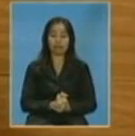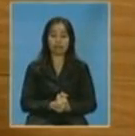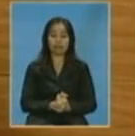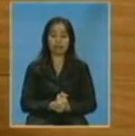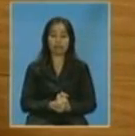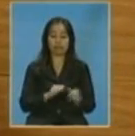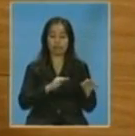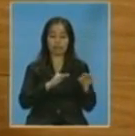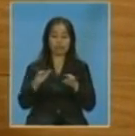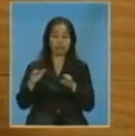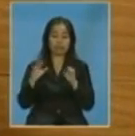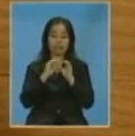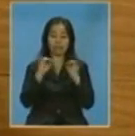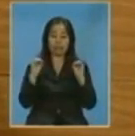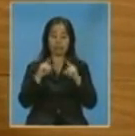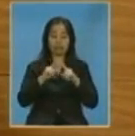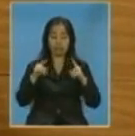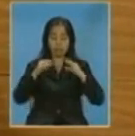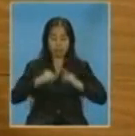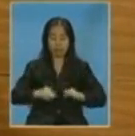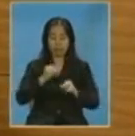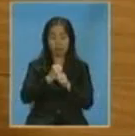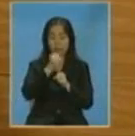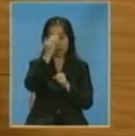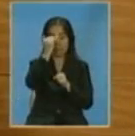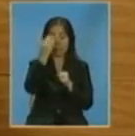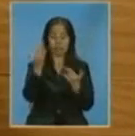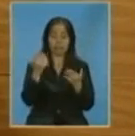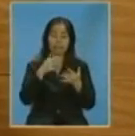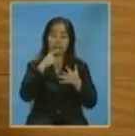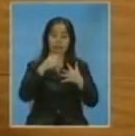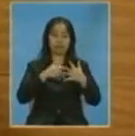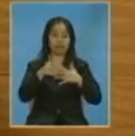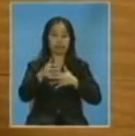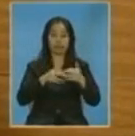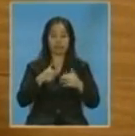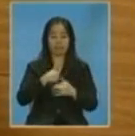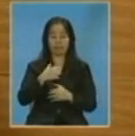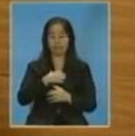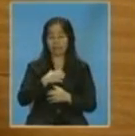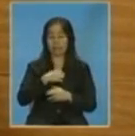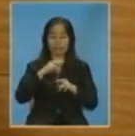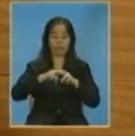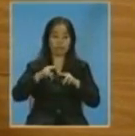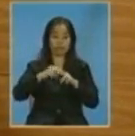ไม่พร้อมอะไรสักอย่างแต่ก็ตัดสินใจทำก็ไม่เป็นไรครับเพราะผมก็อยากได้รถไฟความเร็วสูง